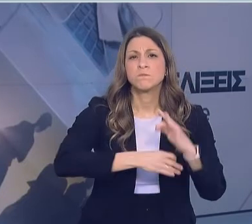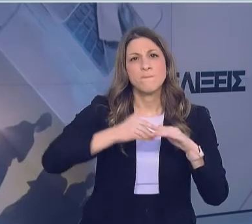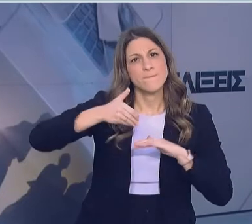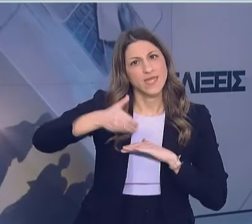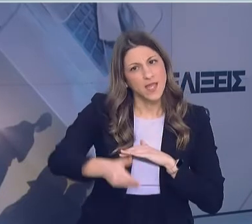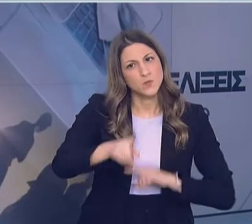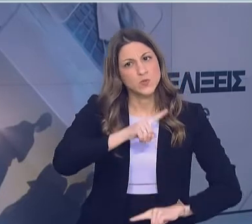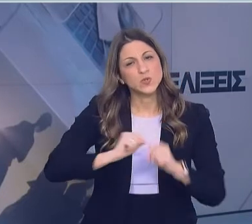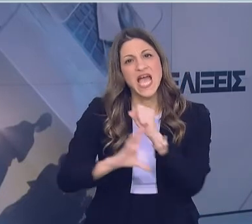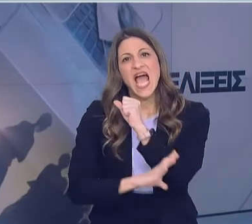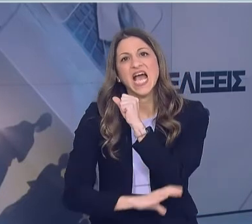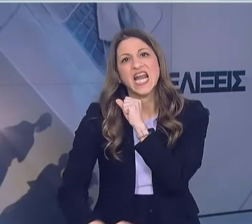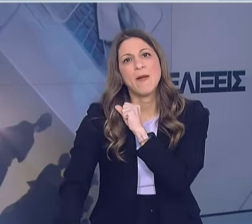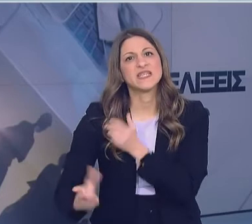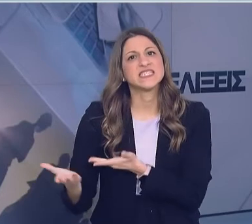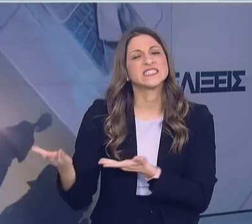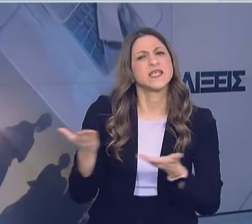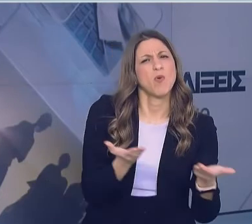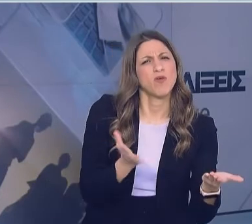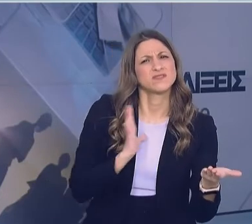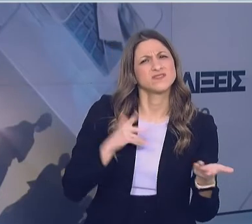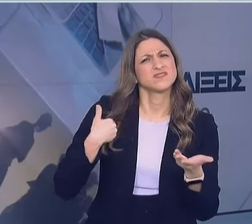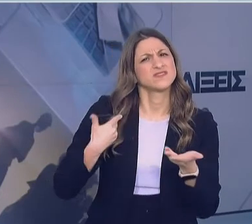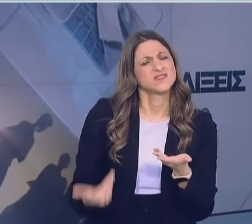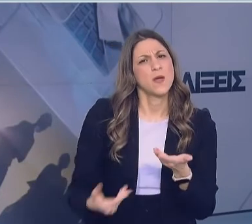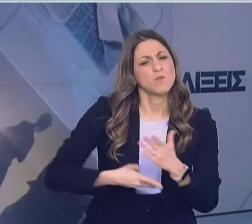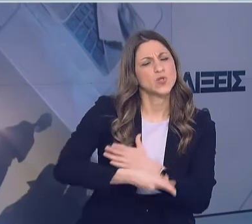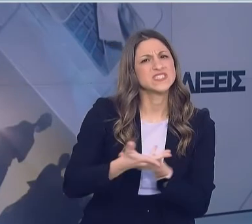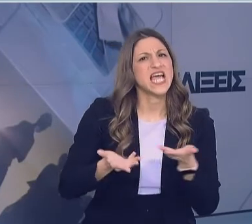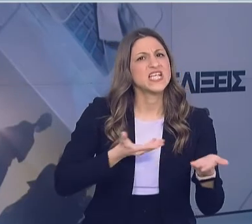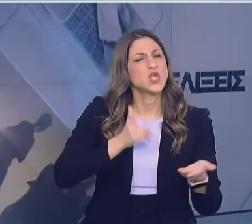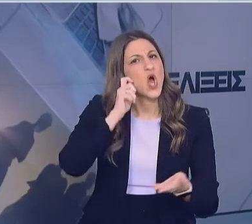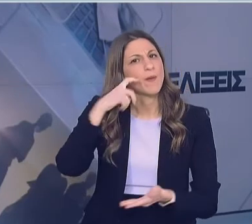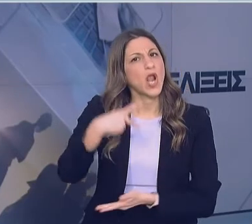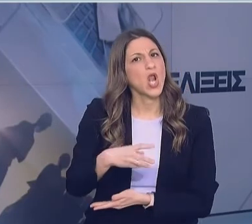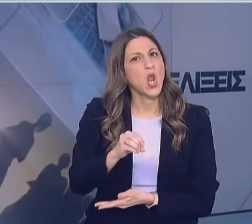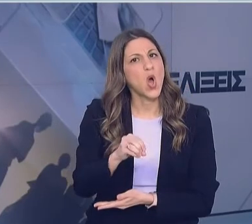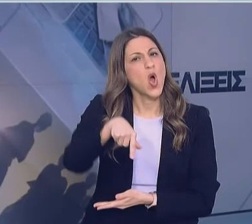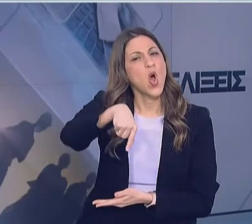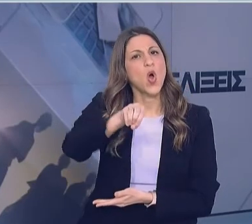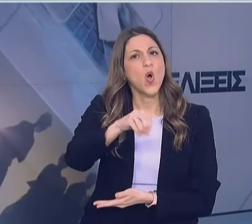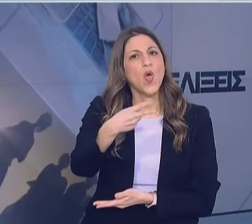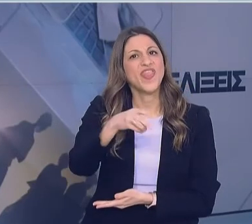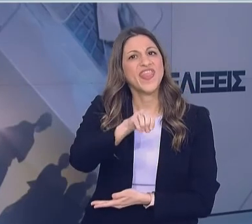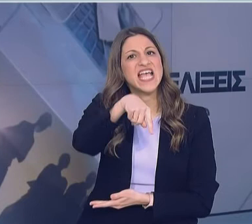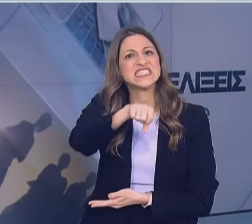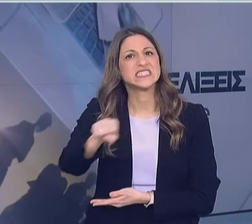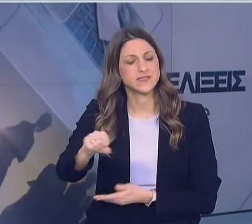λιγάκι, θα σας ενημερώσει ο Γενικός Γραμματέας Υποδοχής ετούντων ασύλου, ο κύριος Μάνος Λογοθέτης. Τώρα, σε σχέση με το